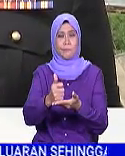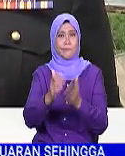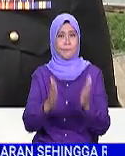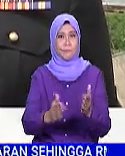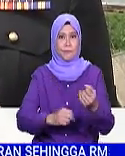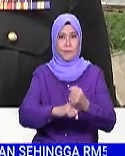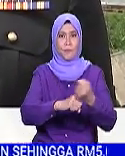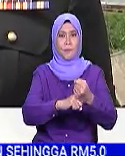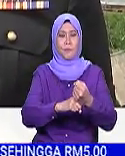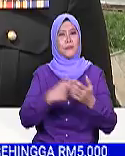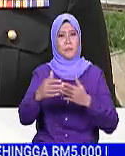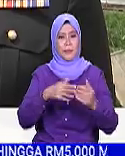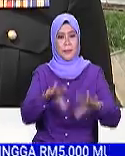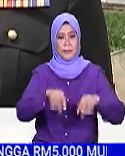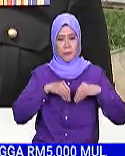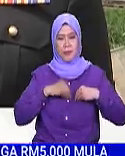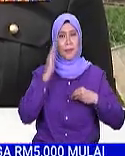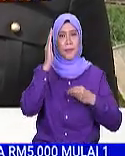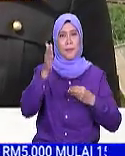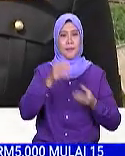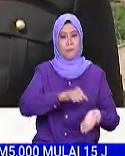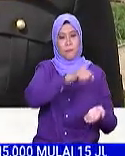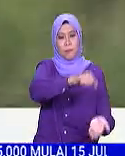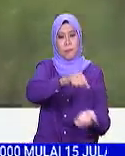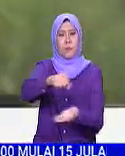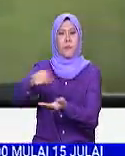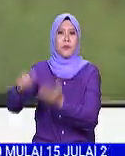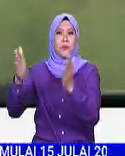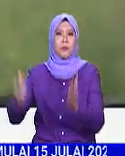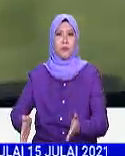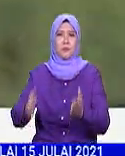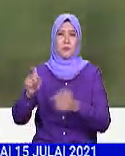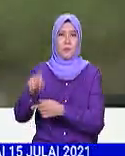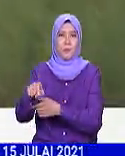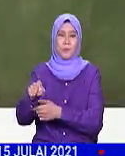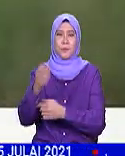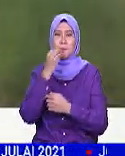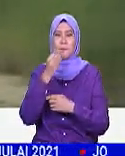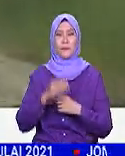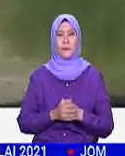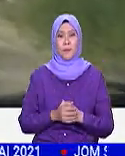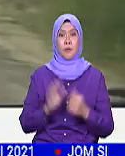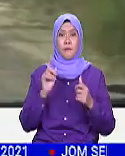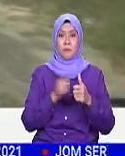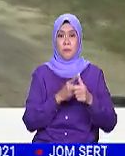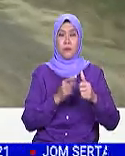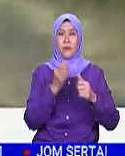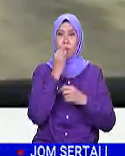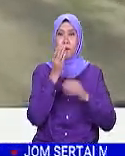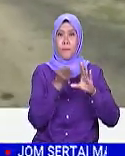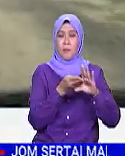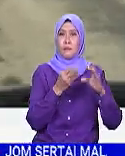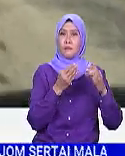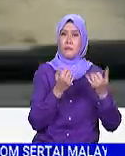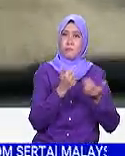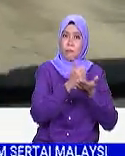sekitar keenam dihindarkan buat serahan banyak penemuan yang memerlukan program foodbang ini adalah yang pertama dilakukan untuk tahun